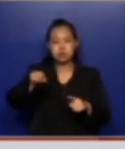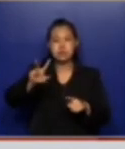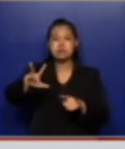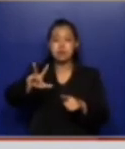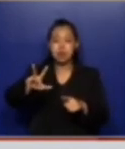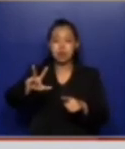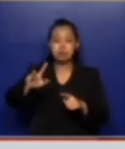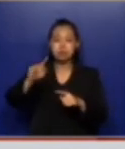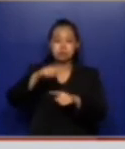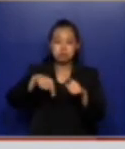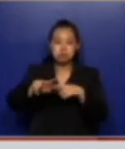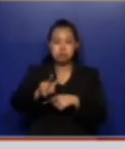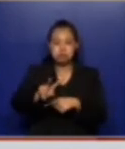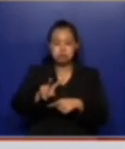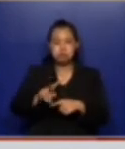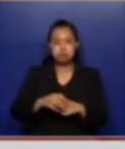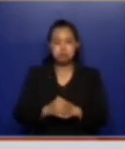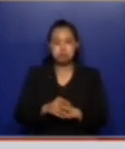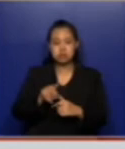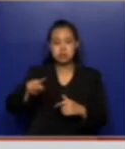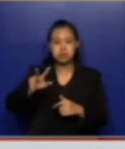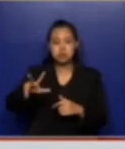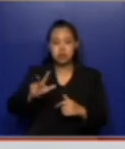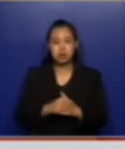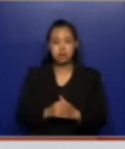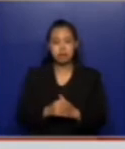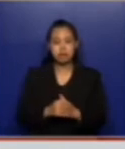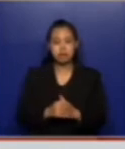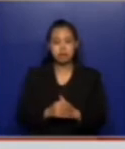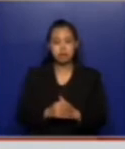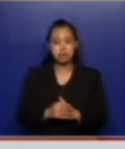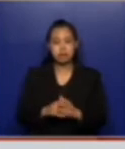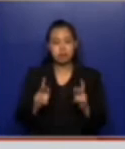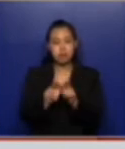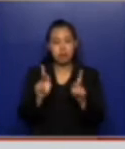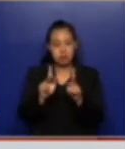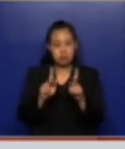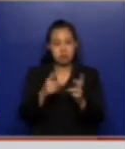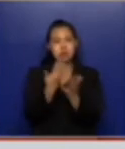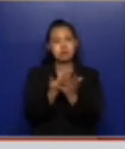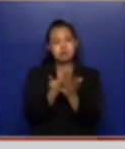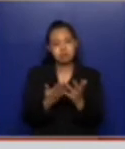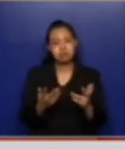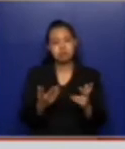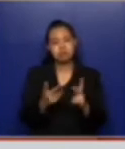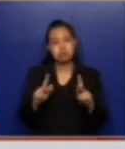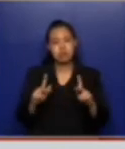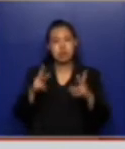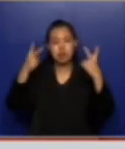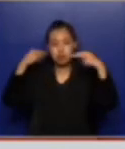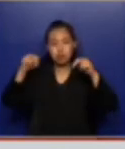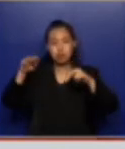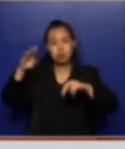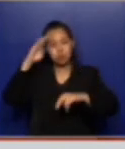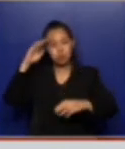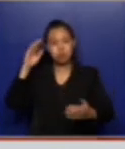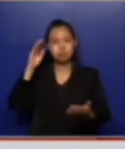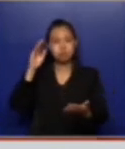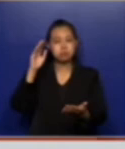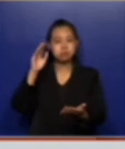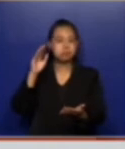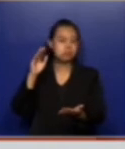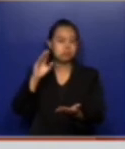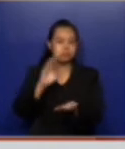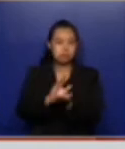2-3.5% รัฐบาลโดยคณะกรรมการการเงินการคลังเนี่ยโดยท่านนายกประยุทธ์จันทร์โอชาเป็นประธานไปแก้ใหม่ครับท่านประธาน